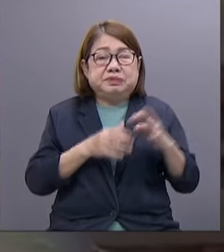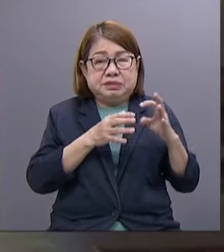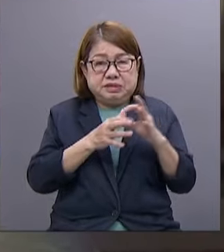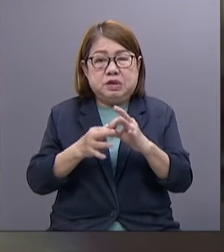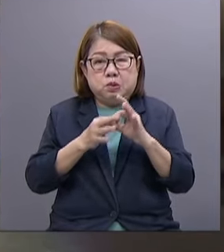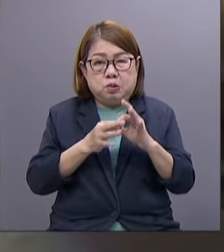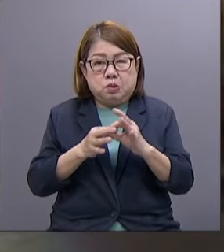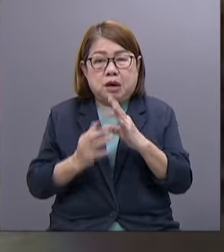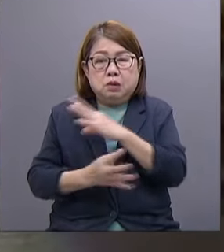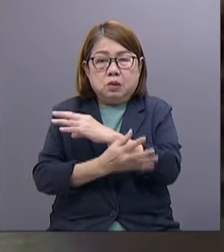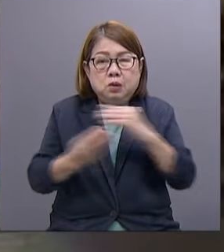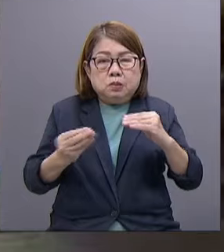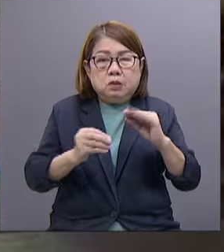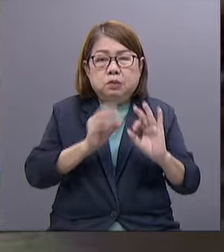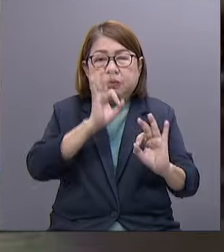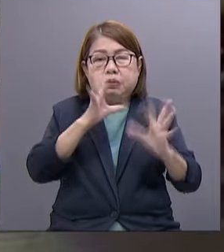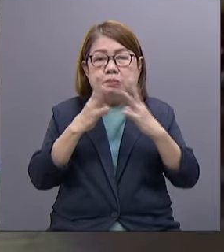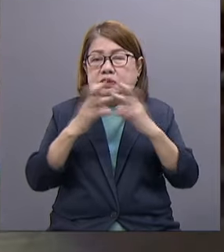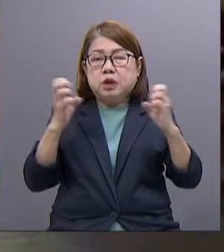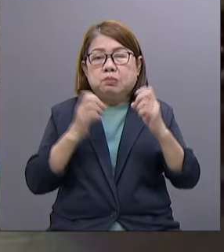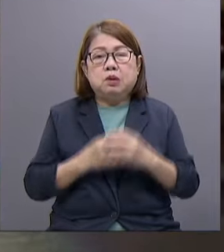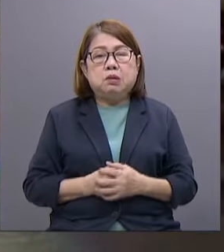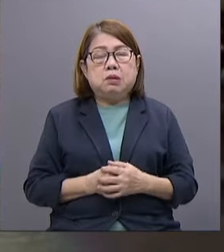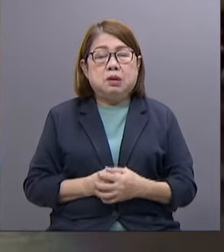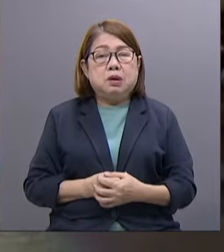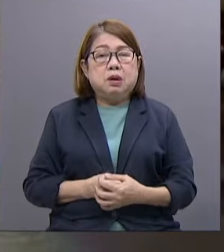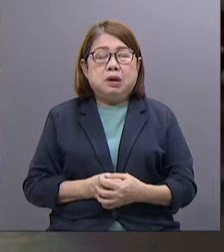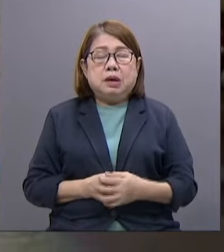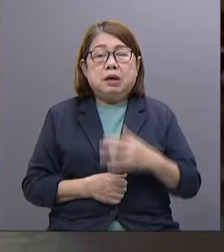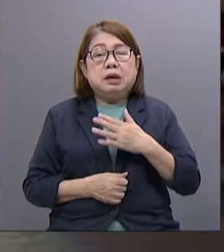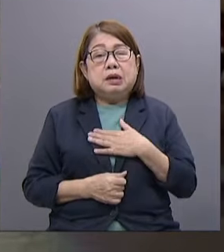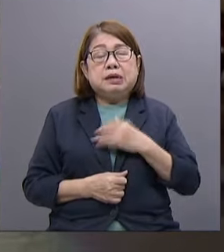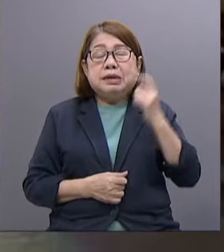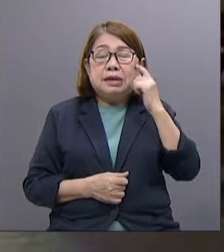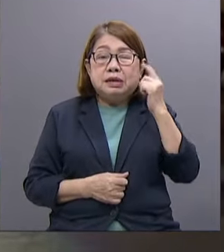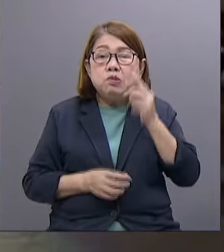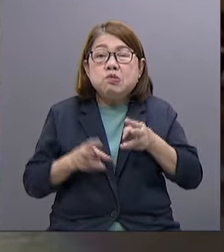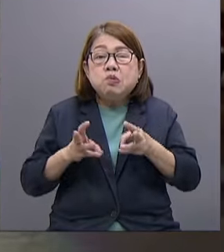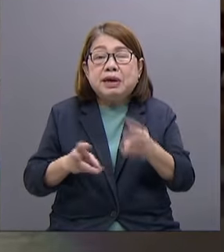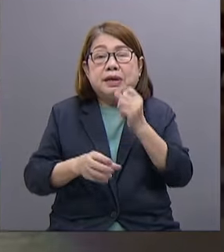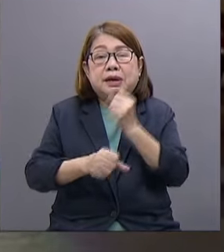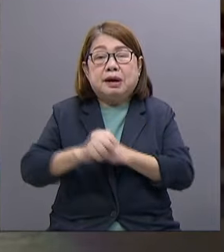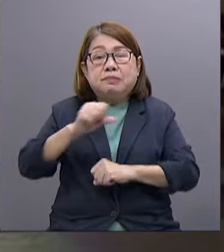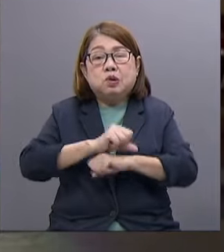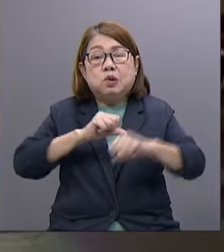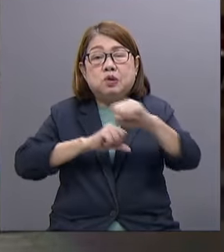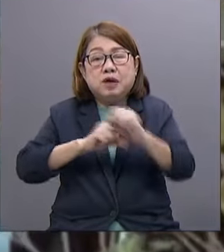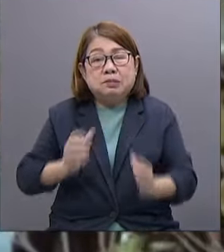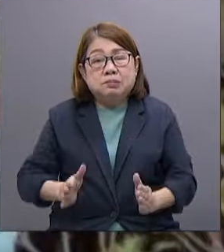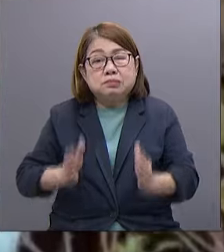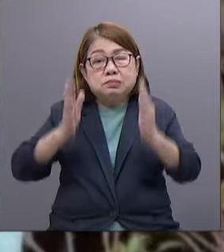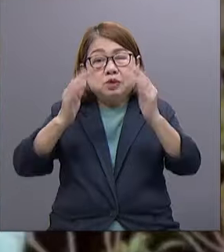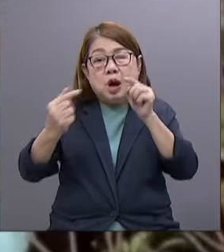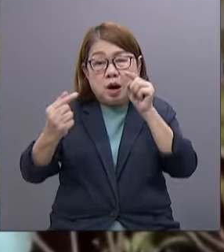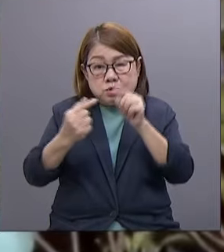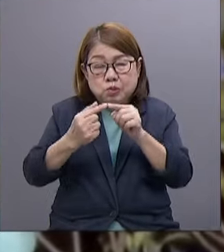ลามแล้วก็สร้างความเสียหายได้มากนะคะทีนี้ถ้าเราจะมองเรื่องของแนวทางการก่อสร้างซึ่งมีความเหมาะสมหรือว่าช่วยเลดความ